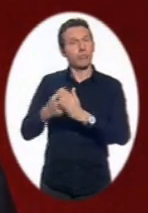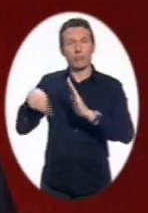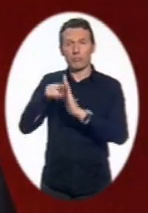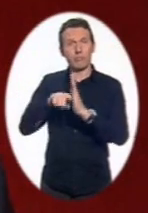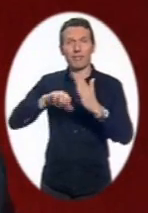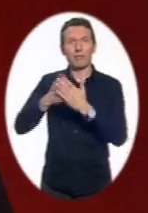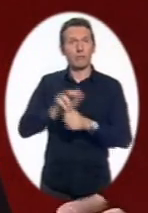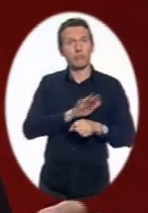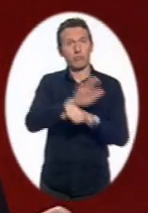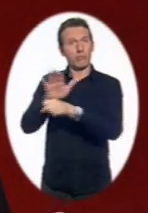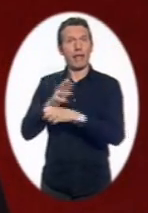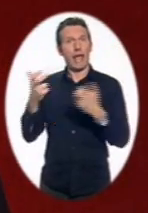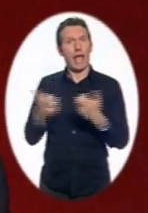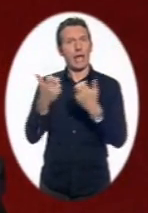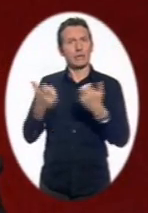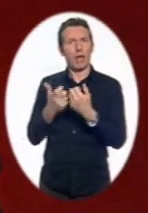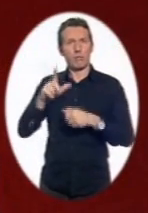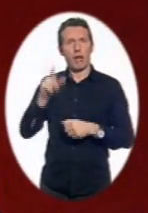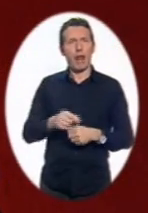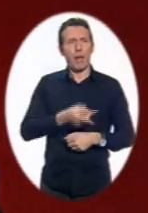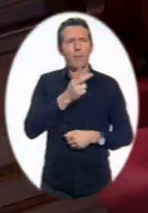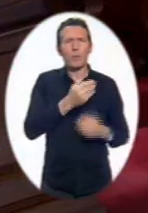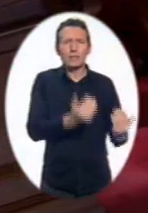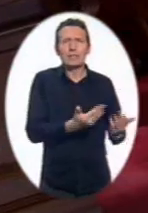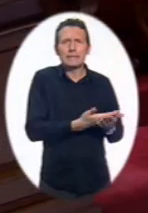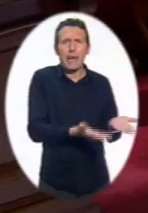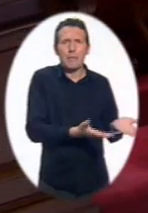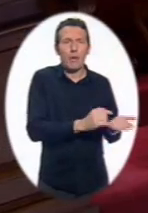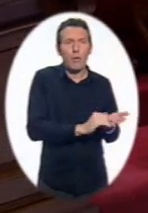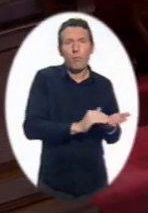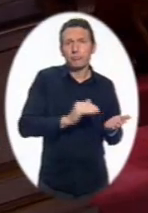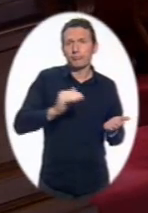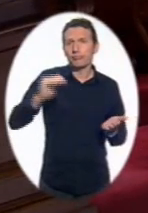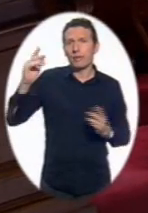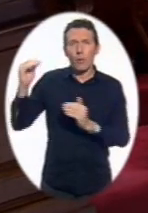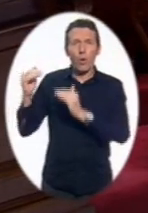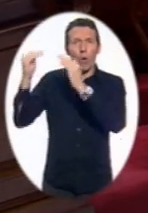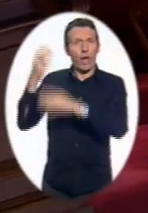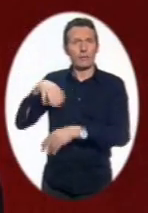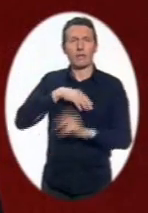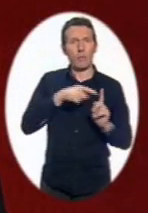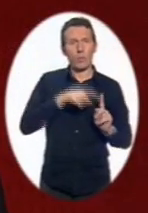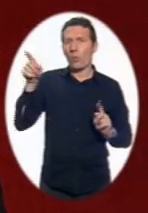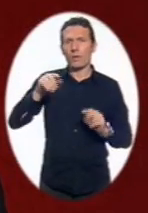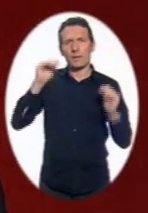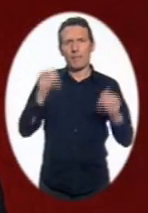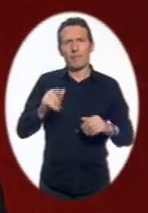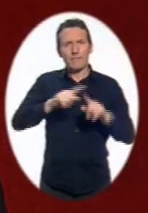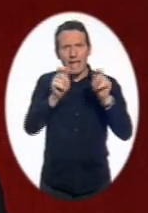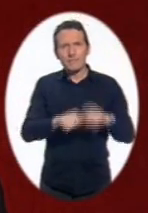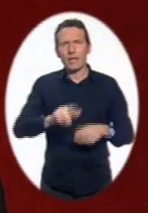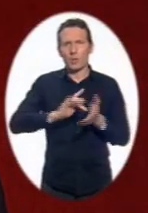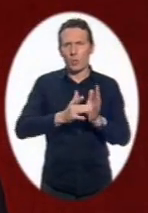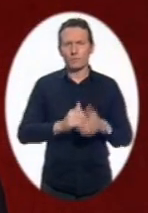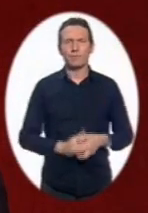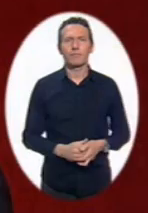l'exemplarité et l'exemplarité du plus modeste des responsa public jusqu'au plus important des responsables et bien elle doit être respecté partout alors c'est vrai